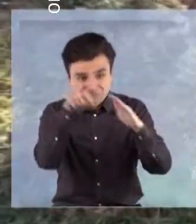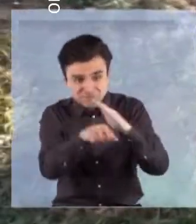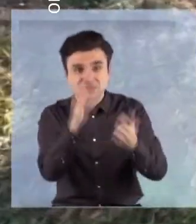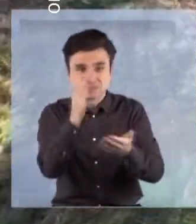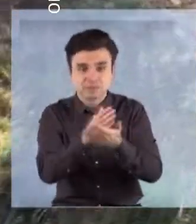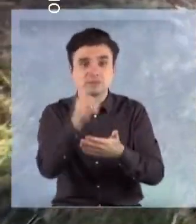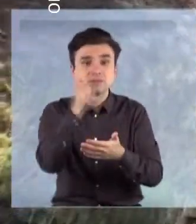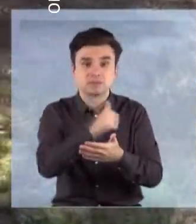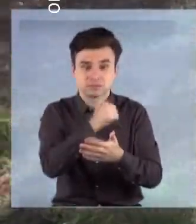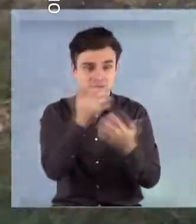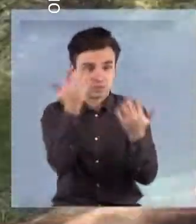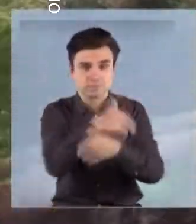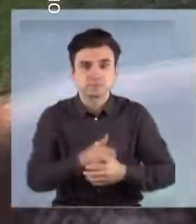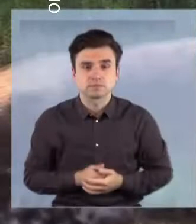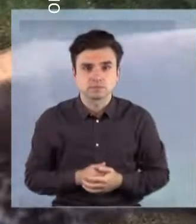аркан.